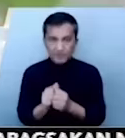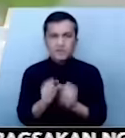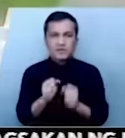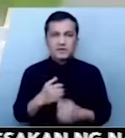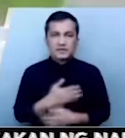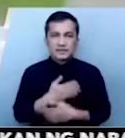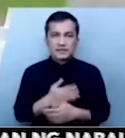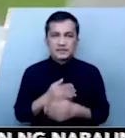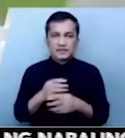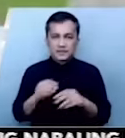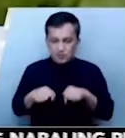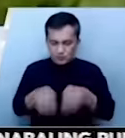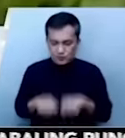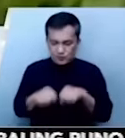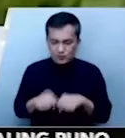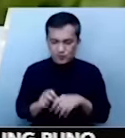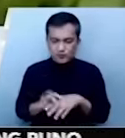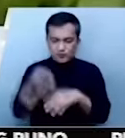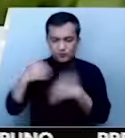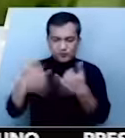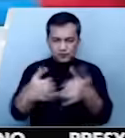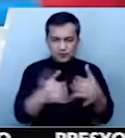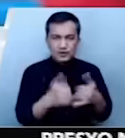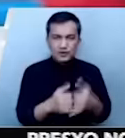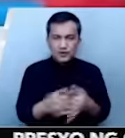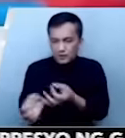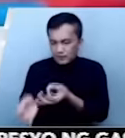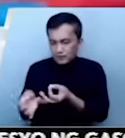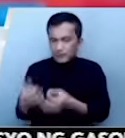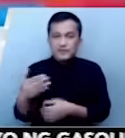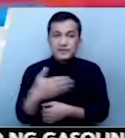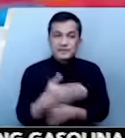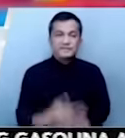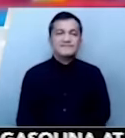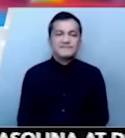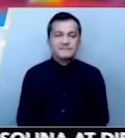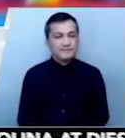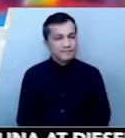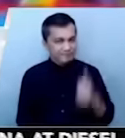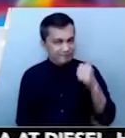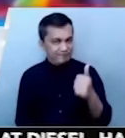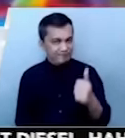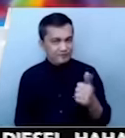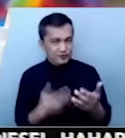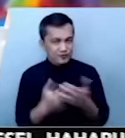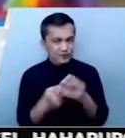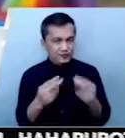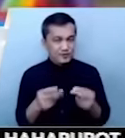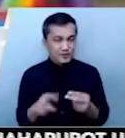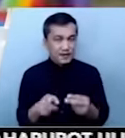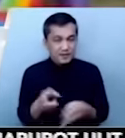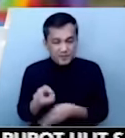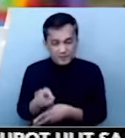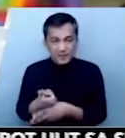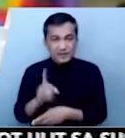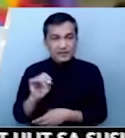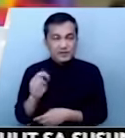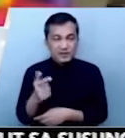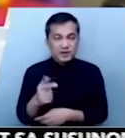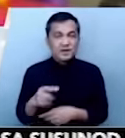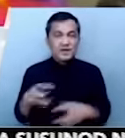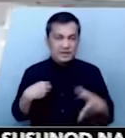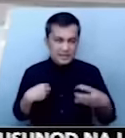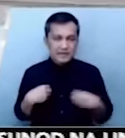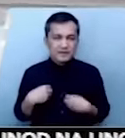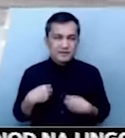playground o di kaya magpakain ng isda. Good news din sa mga fur parent dahil welcome dito ang kanilang mga fur